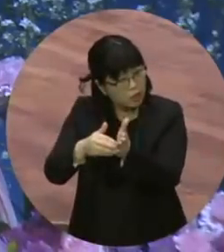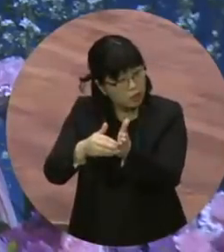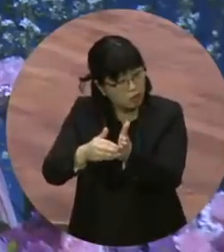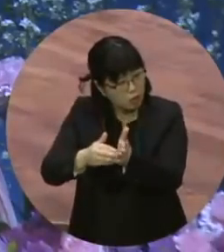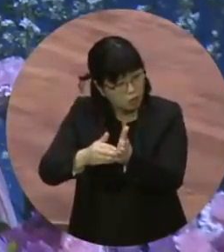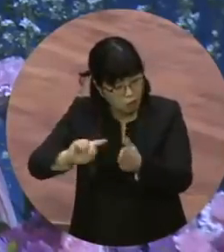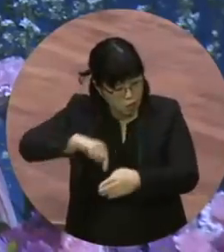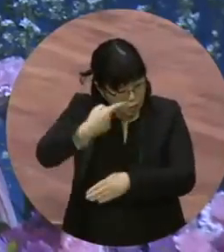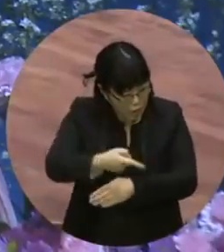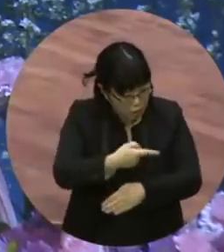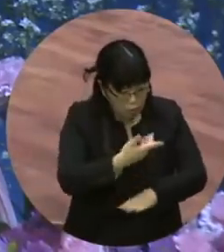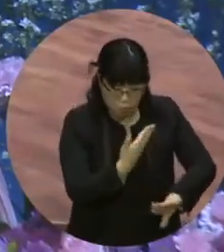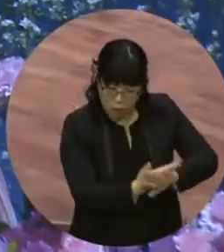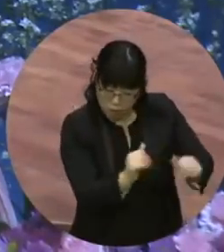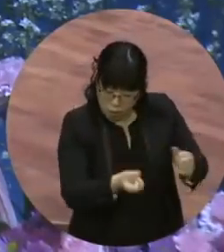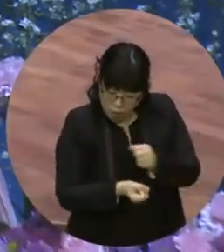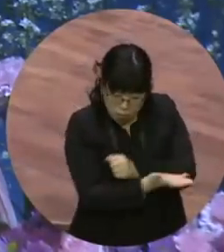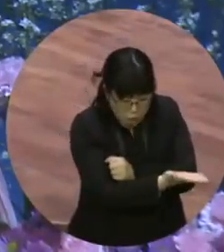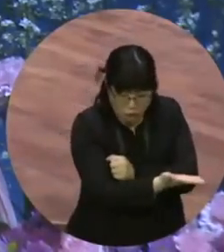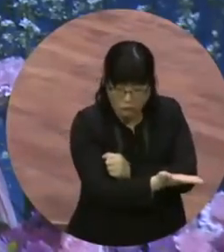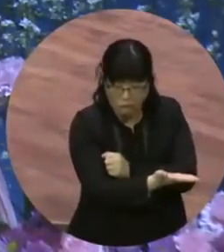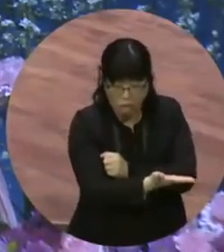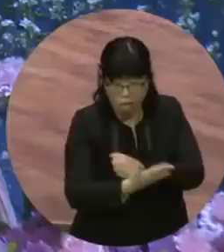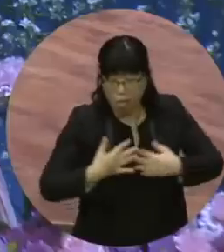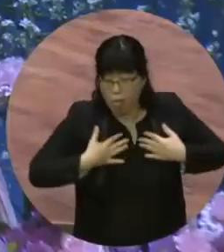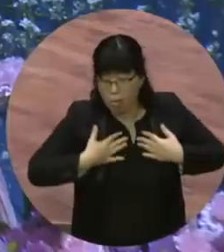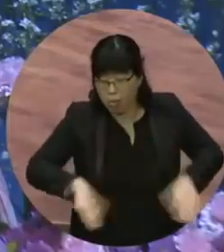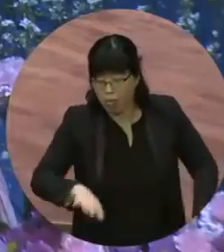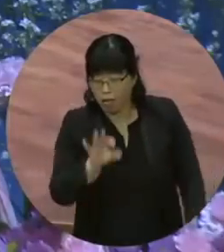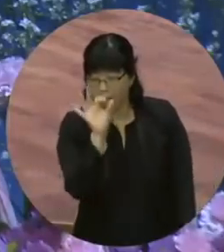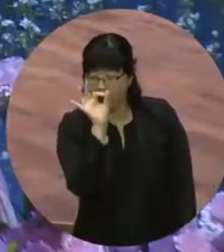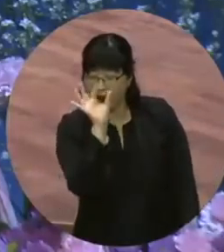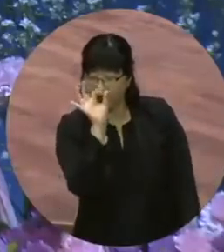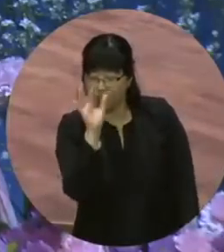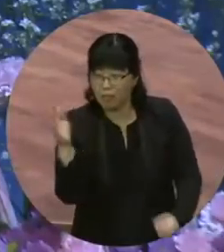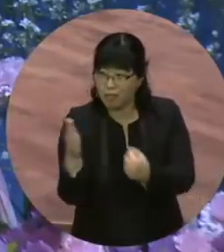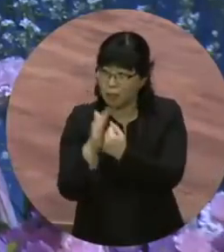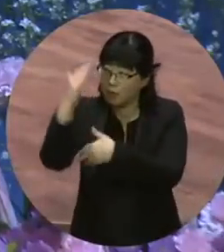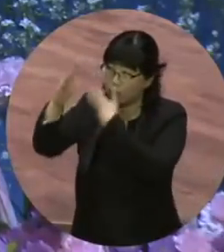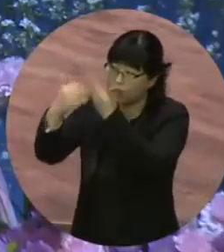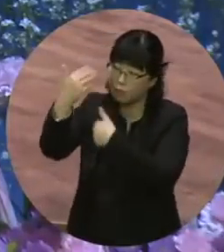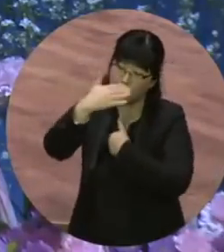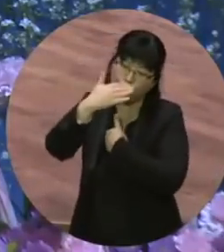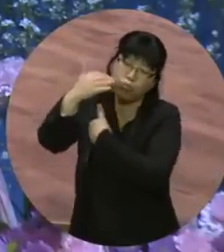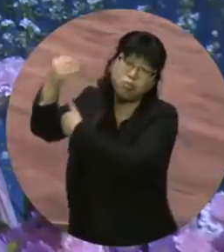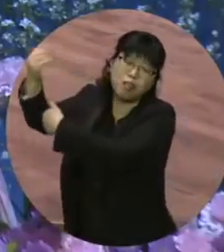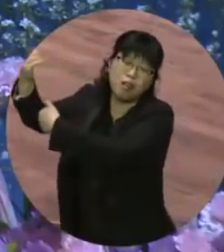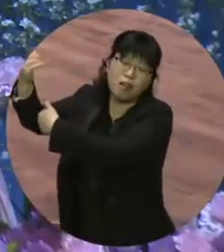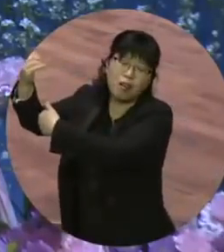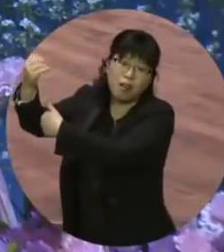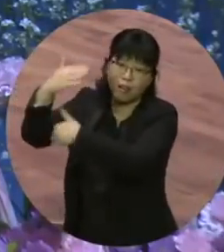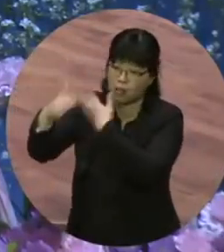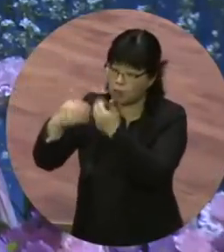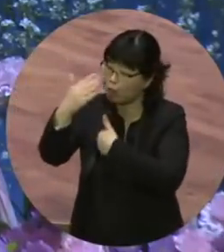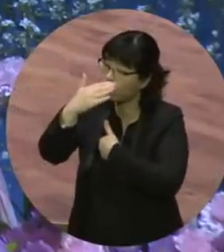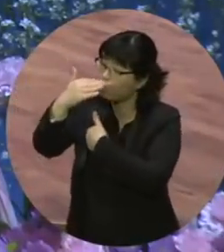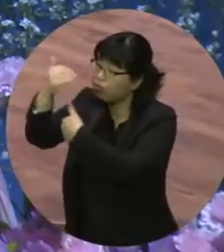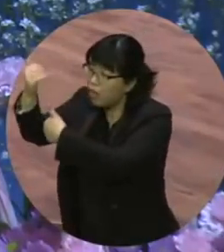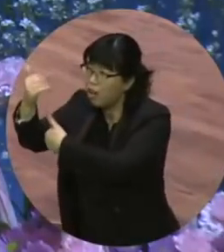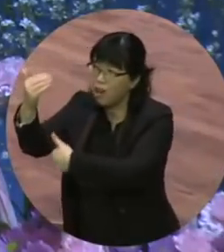육신적으로 다 채워주려고 불러가지고 말씀하시는데 안 믿는단 말이에요.